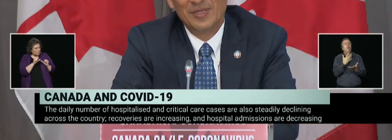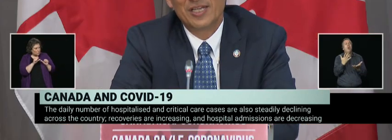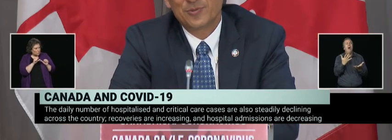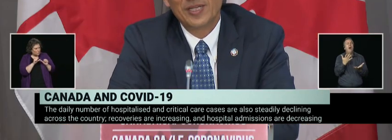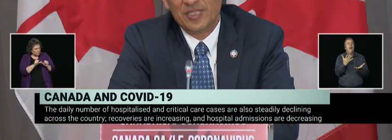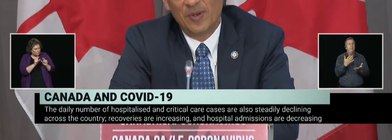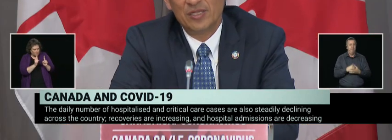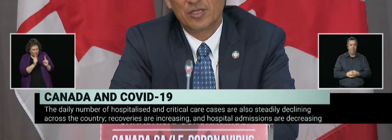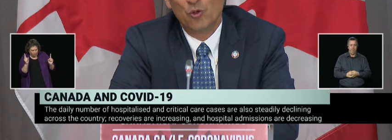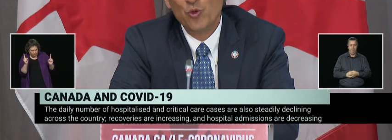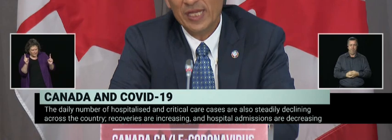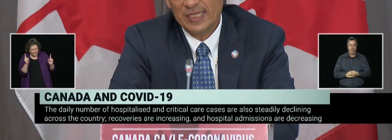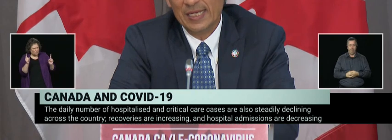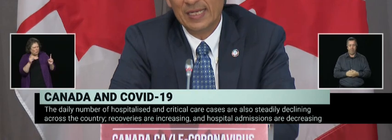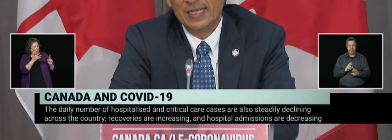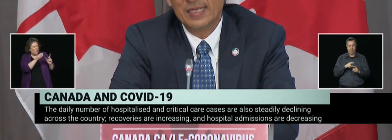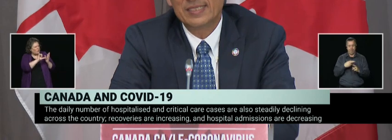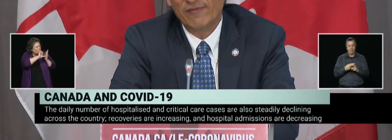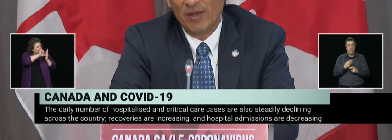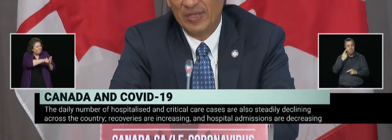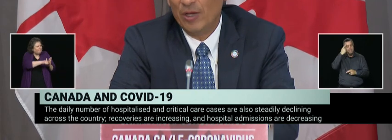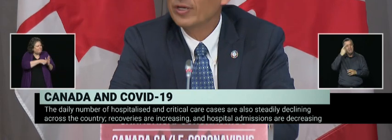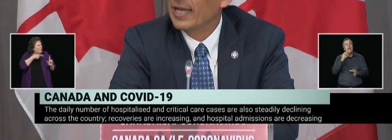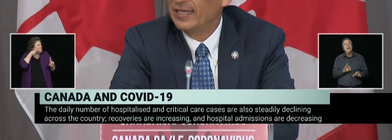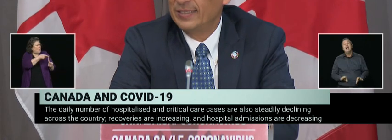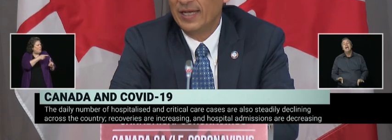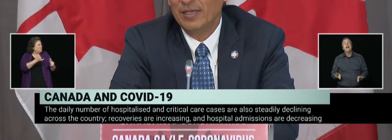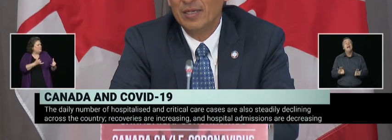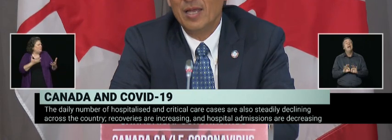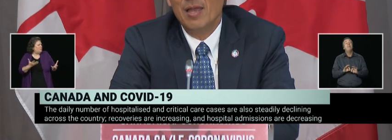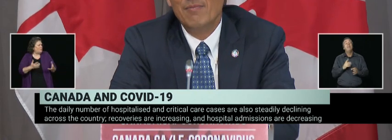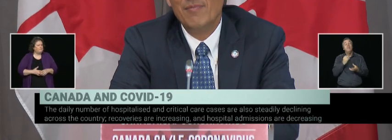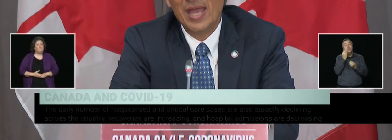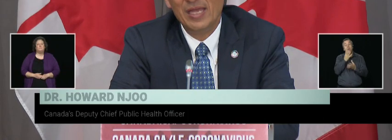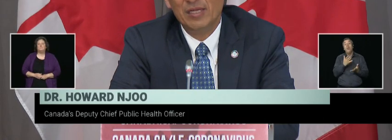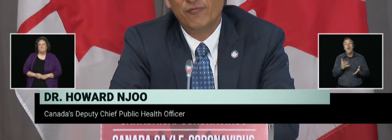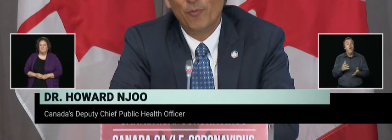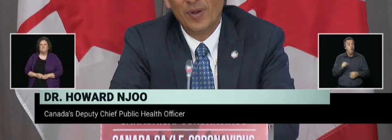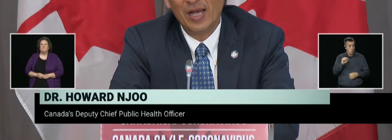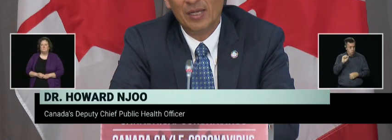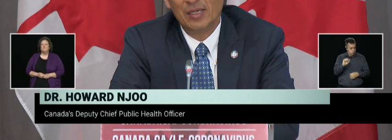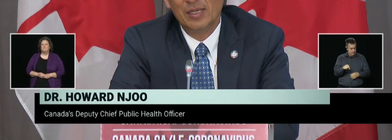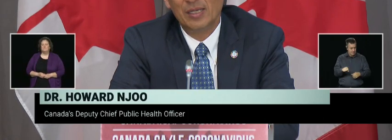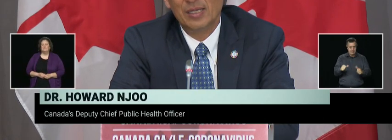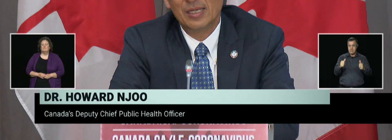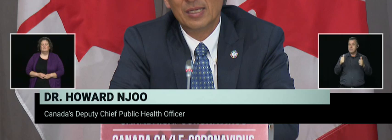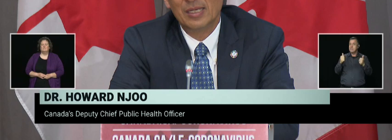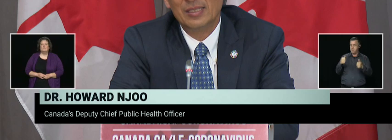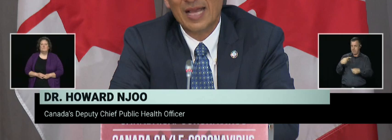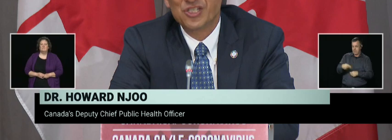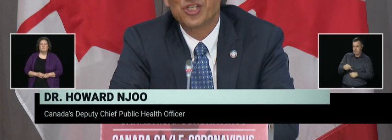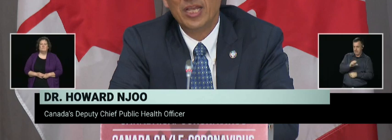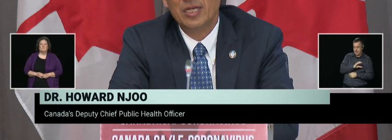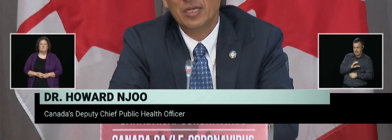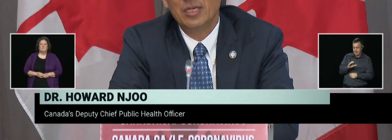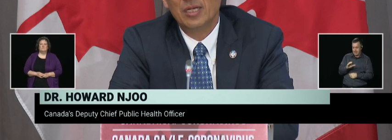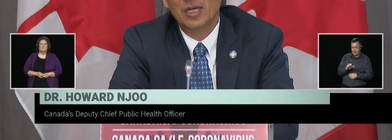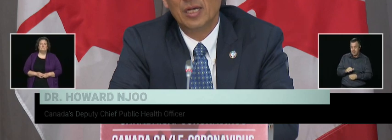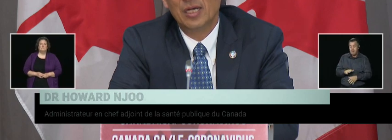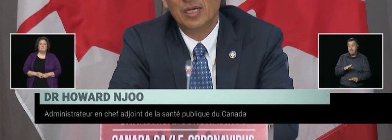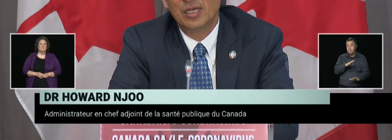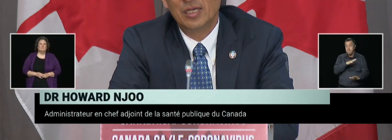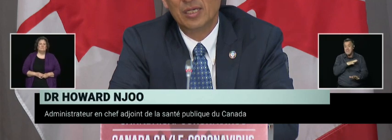pense que le message principal est que oui, ça va bien au Canada, mais il ne pas lâcher